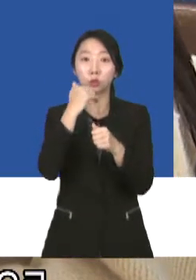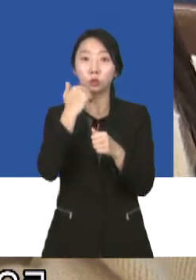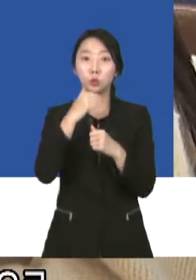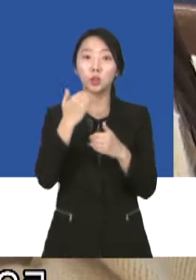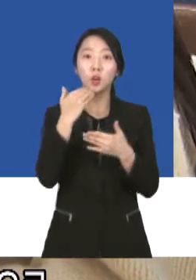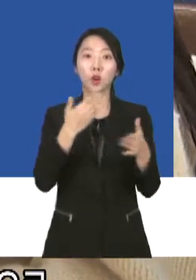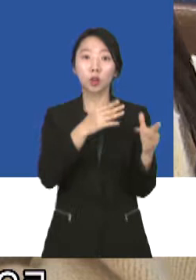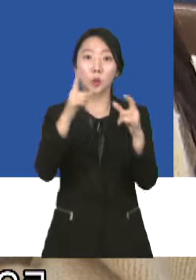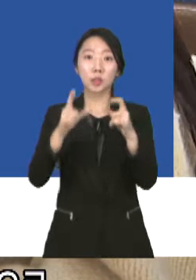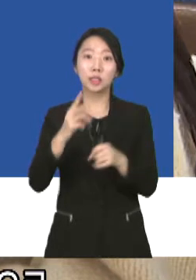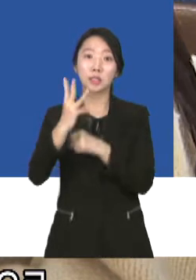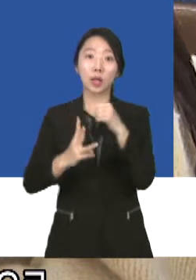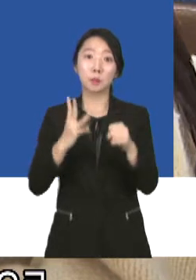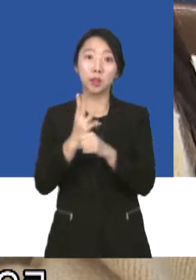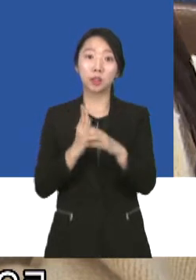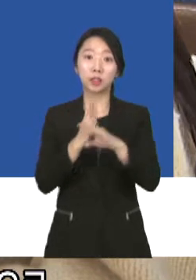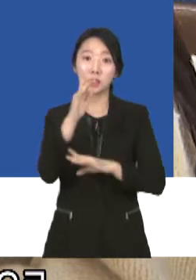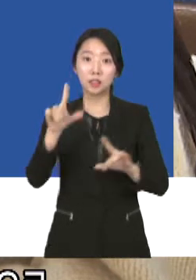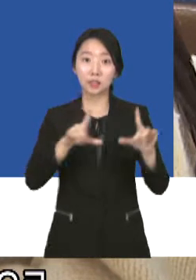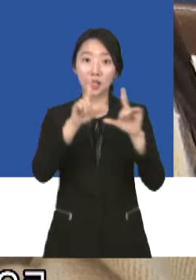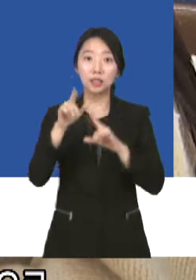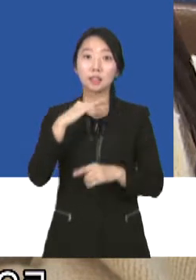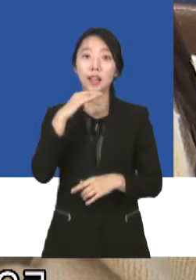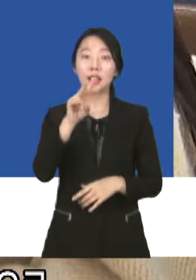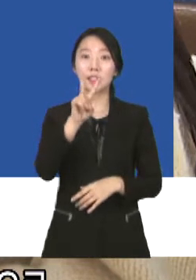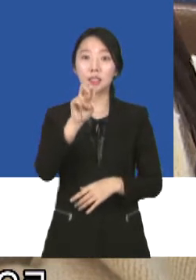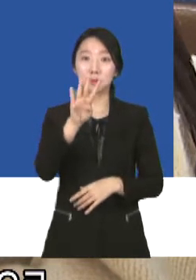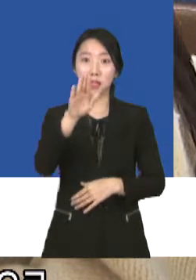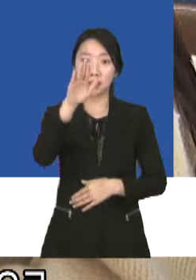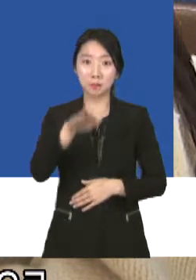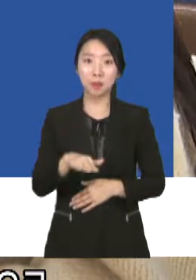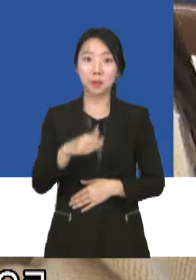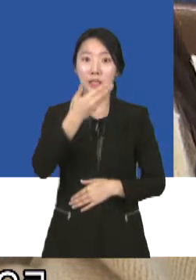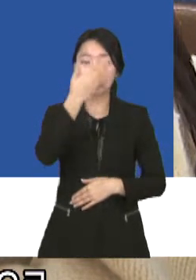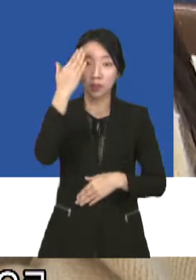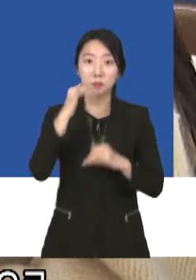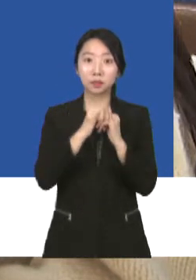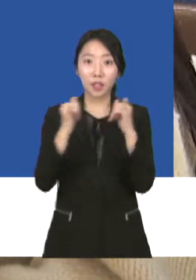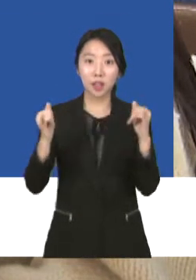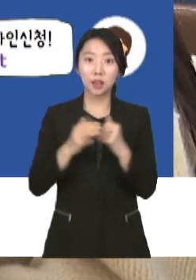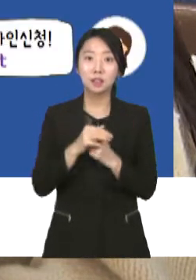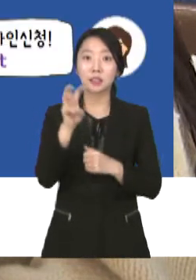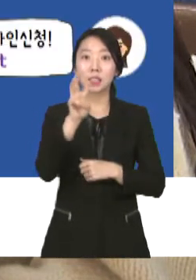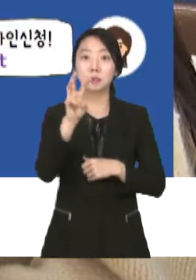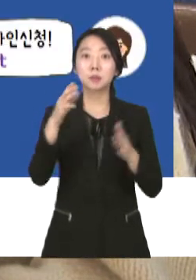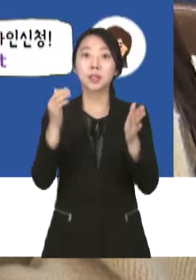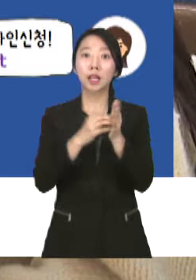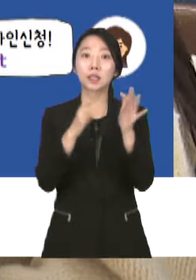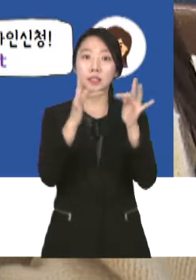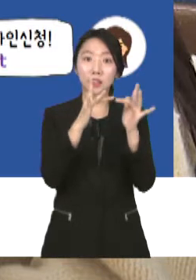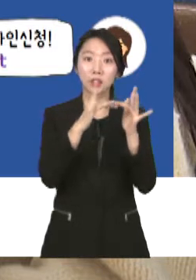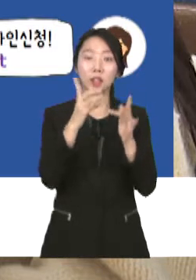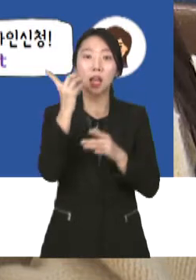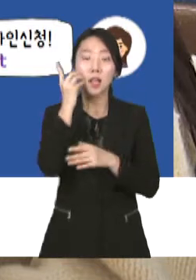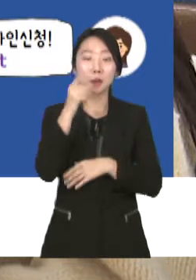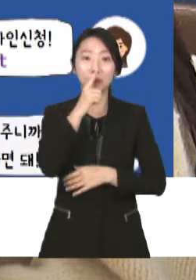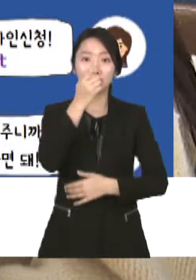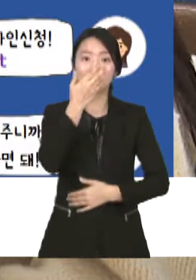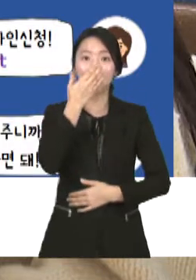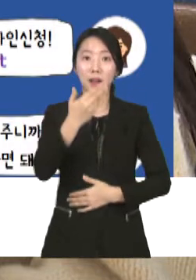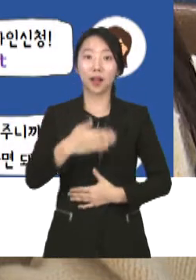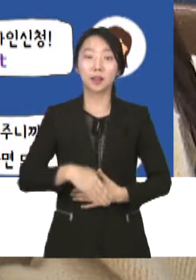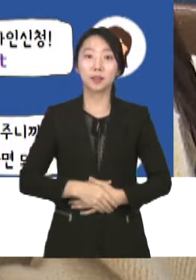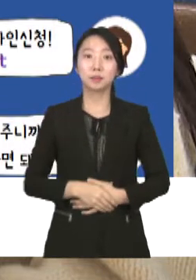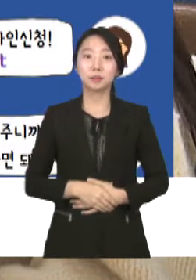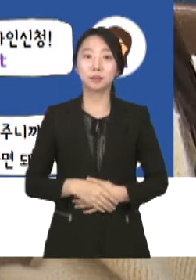지원대상은 경기 론 의 3년 이상 거주하고 있는 만 24세 청년으로 이달 30일까지 온라인이나 모바일로